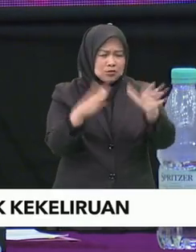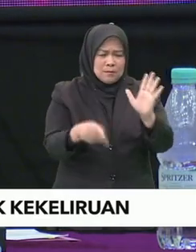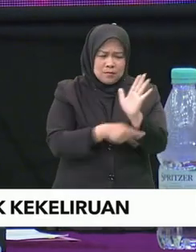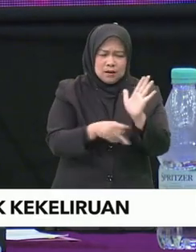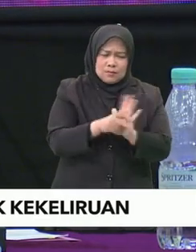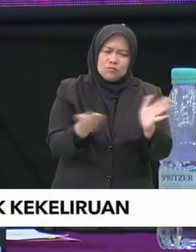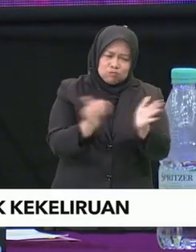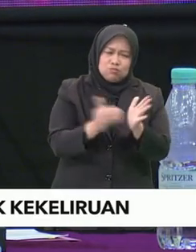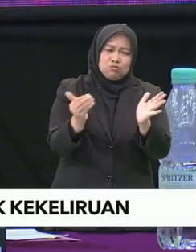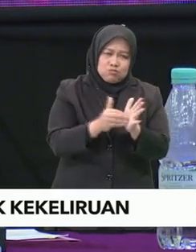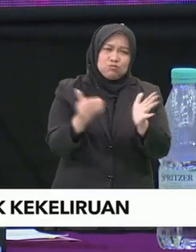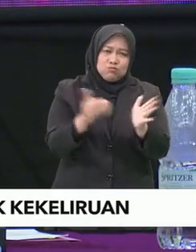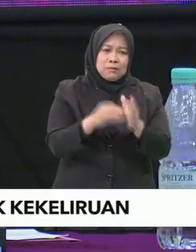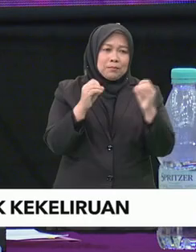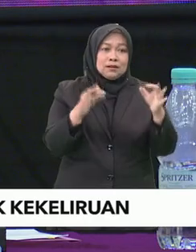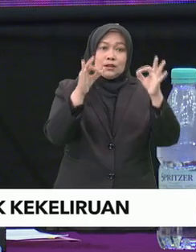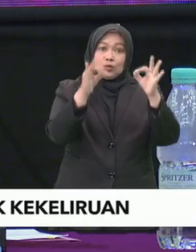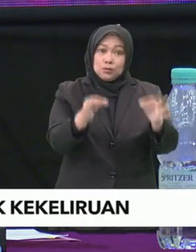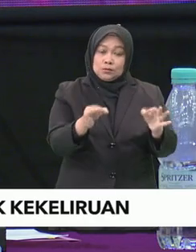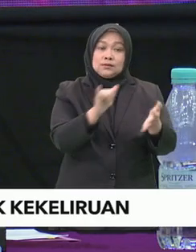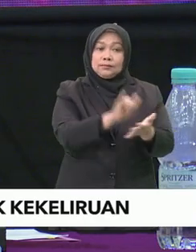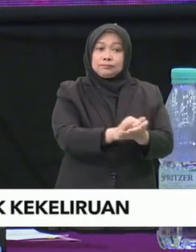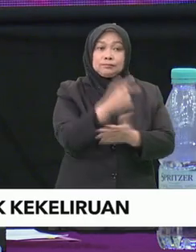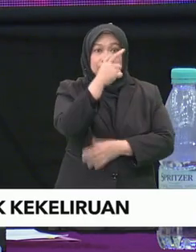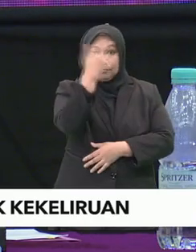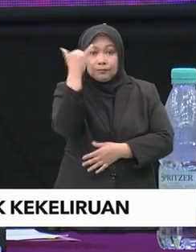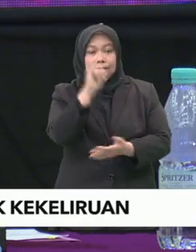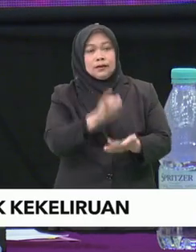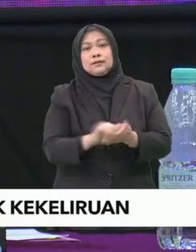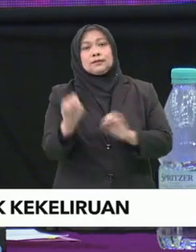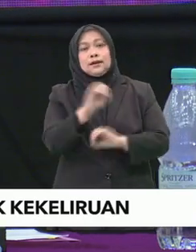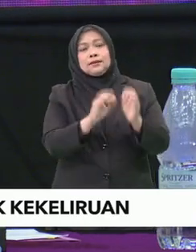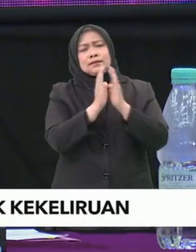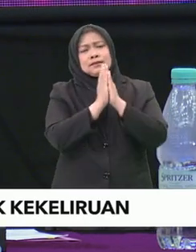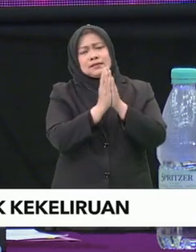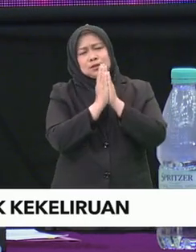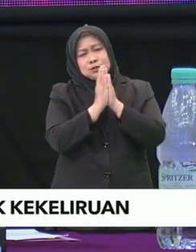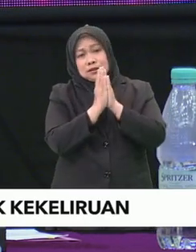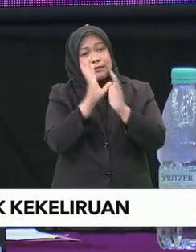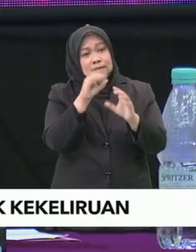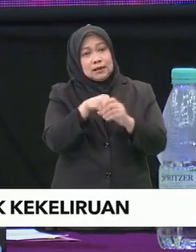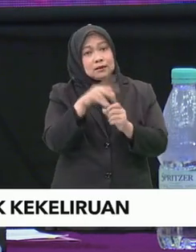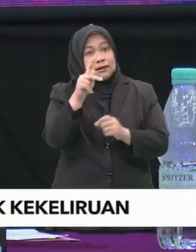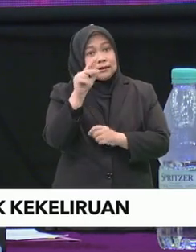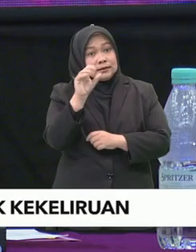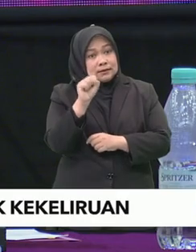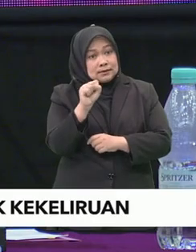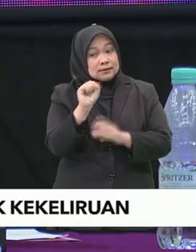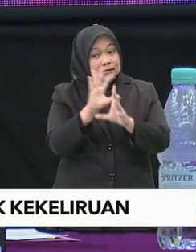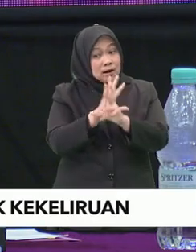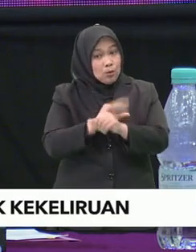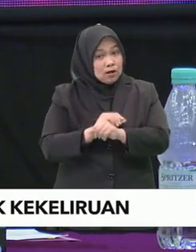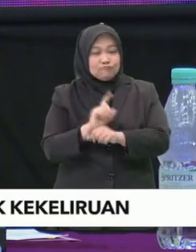berulang-ulang itu keputusannya sebab itu tidak ada rayuan dalam Kiss yang melibatkan serawa